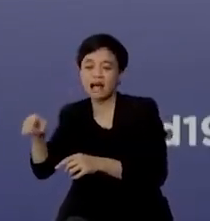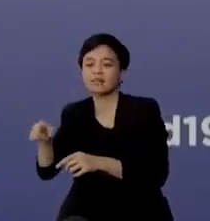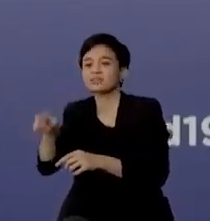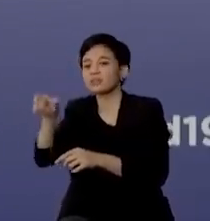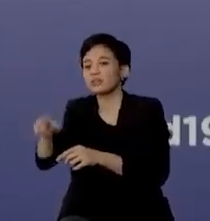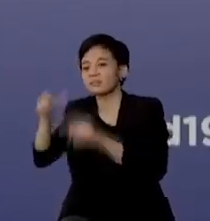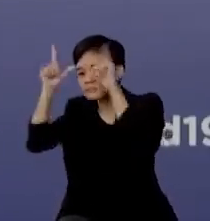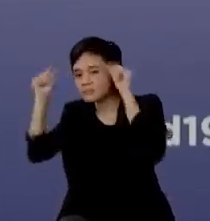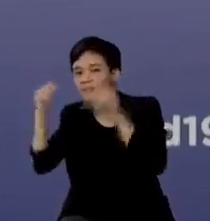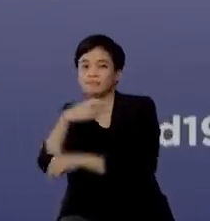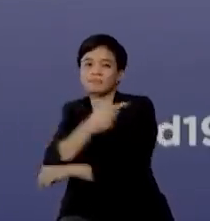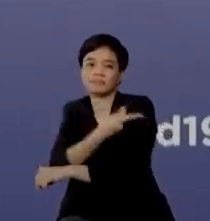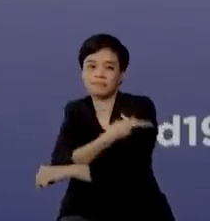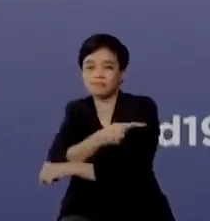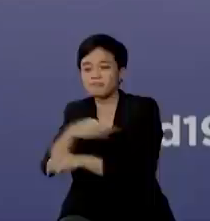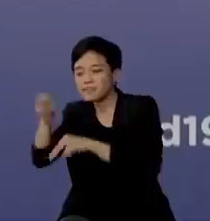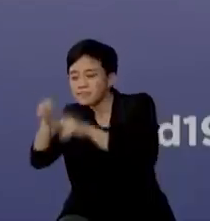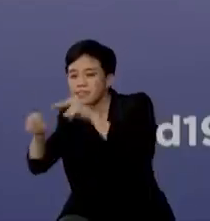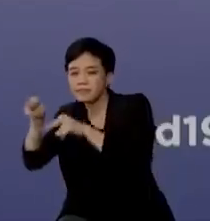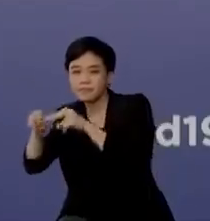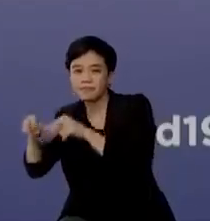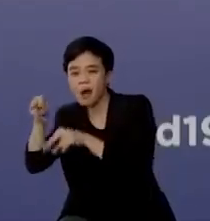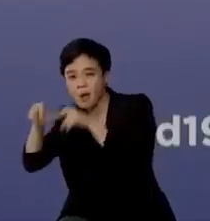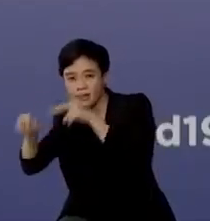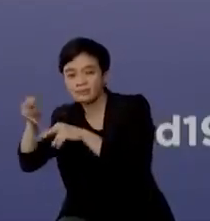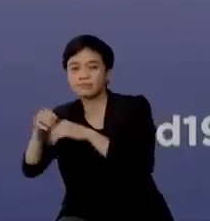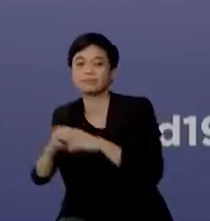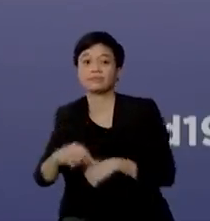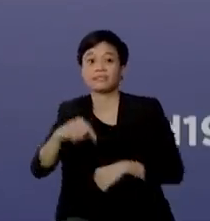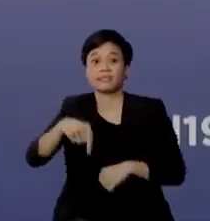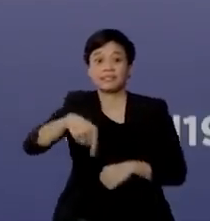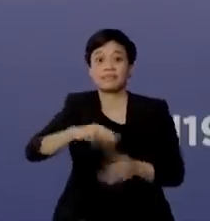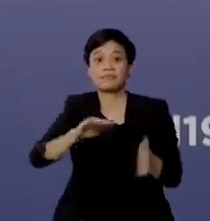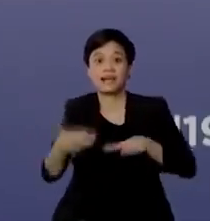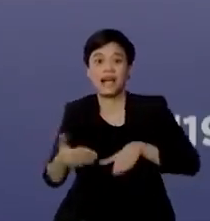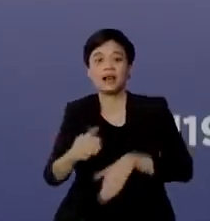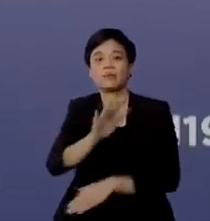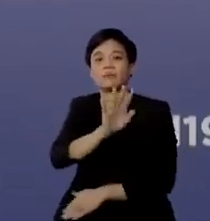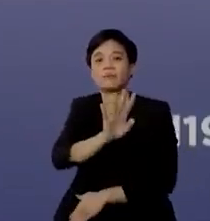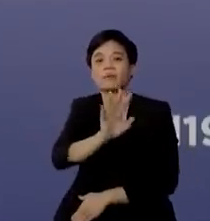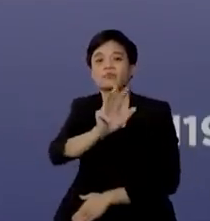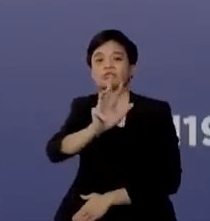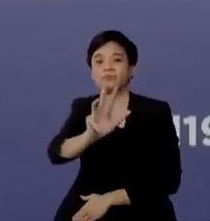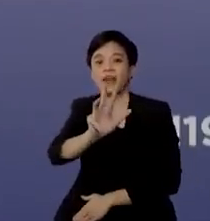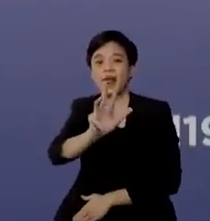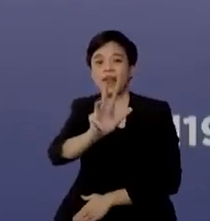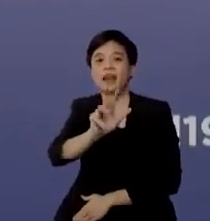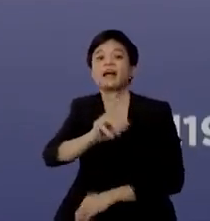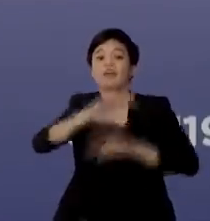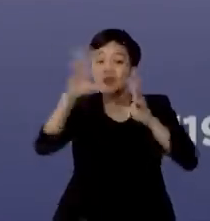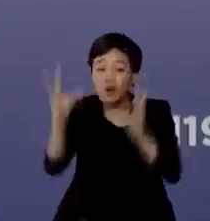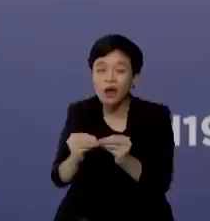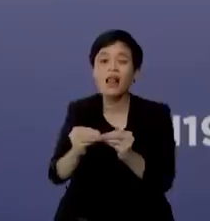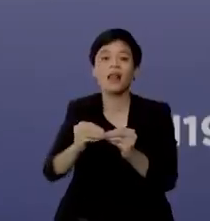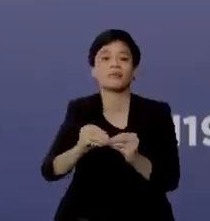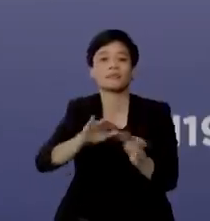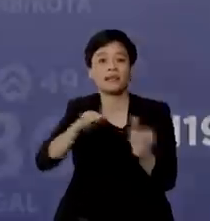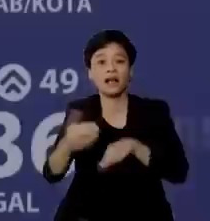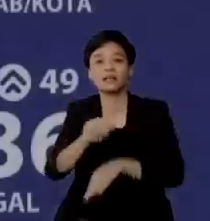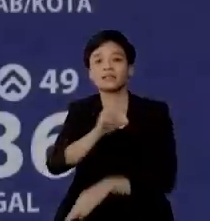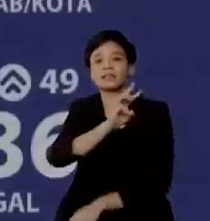saudara-saudara kasus meninggal hari ini berjumlah 29 orang sehingga totalnya menjadi